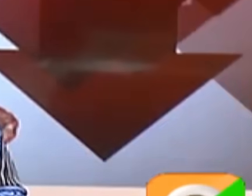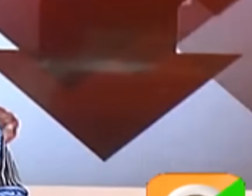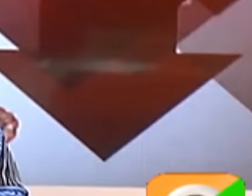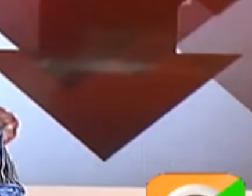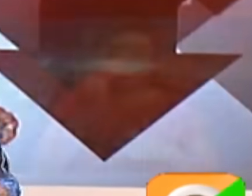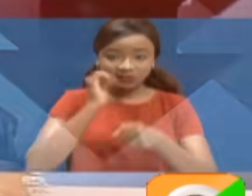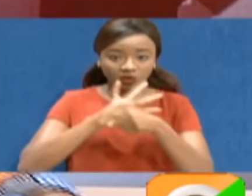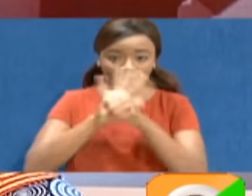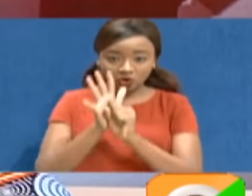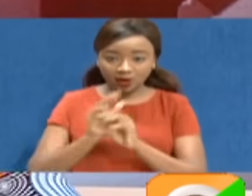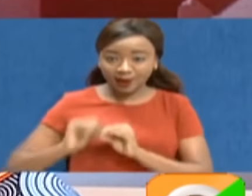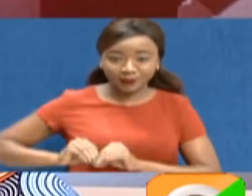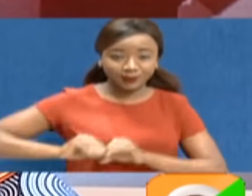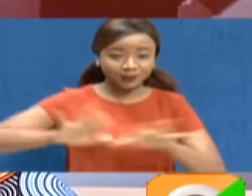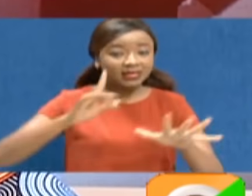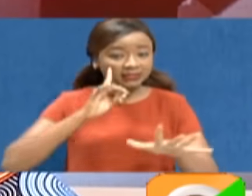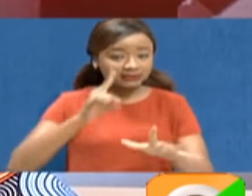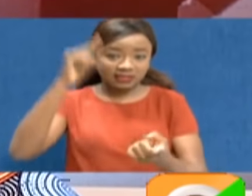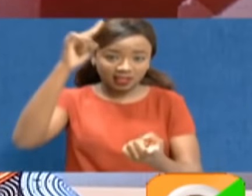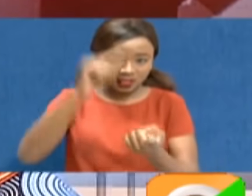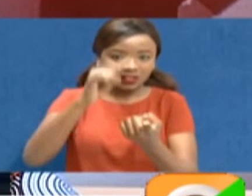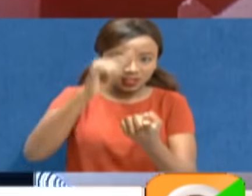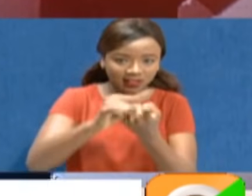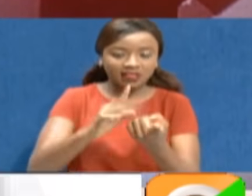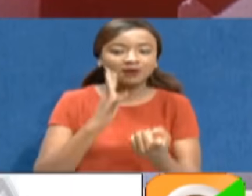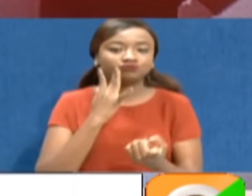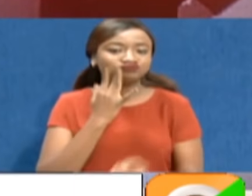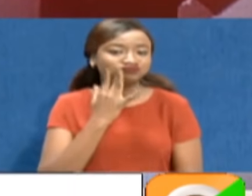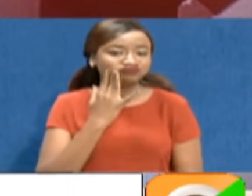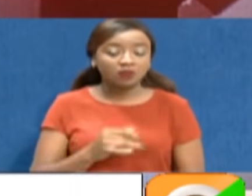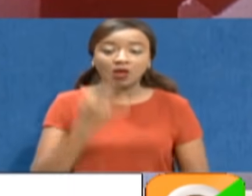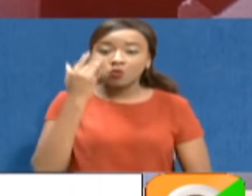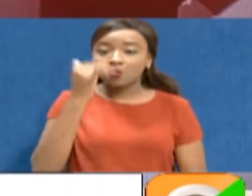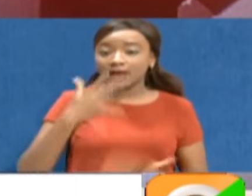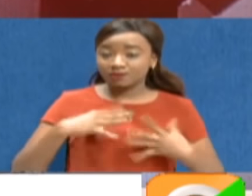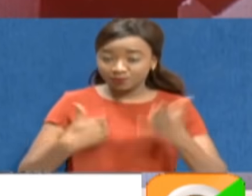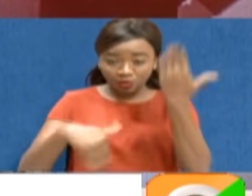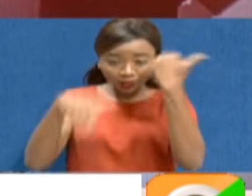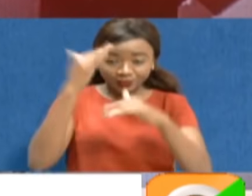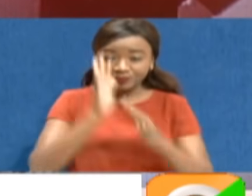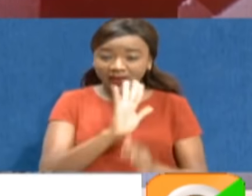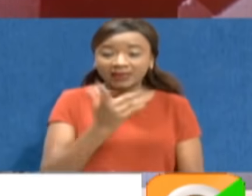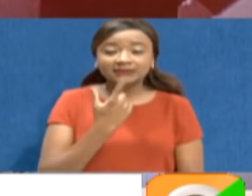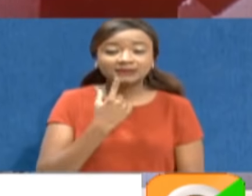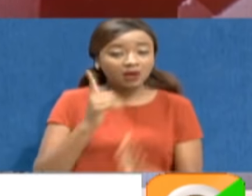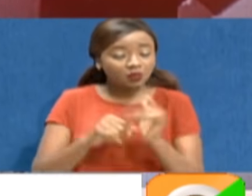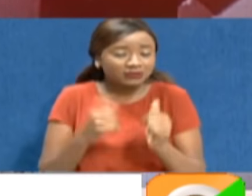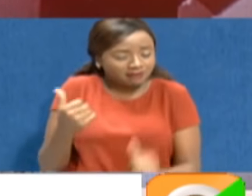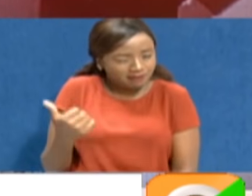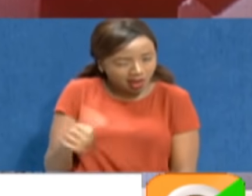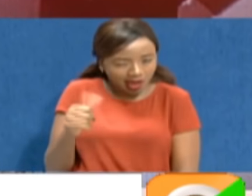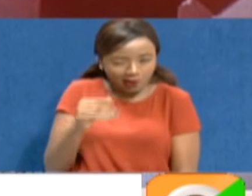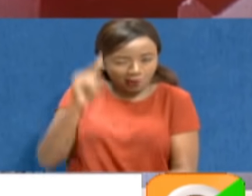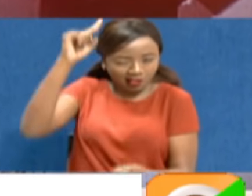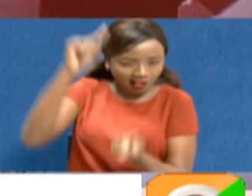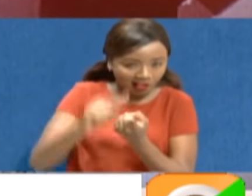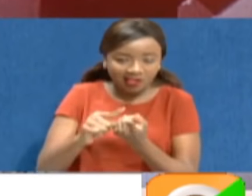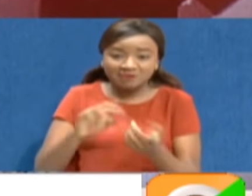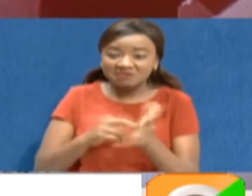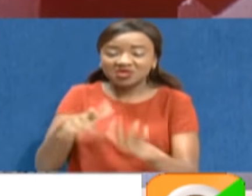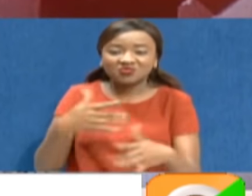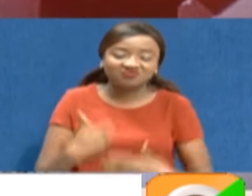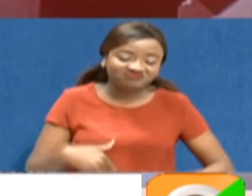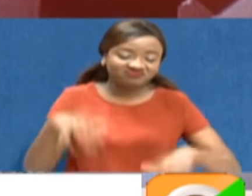Idadi ya maambukizi mapya nchini imeonekana kupungua kila uchao, japo wataalam wanashikilia kwamba mambo bado kwa Wakenya kulegeza